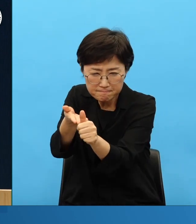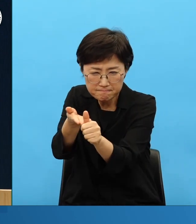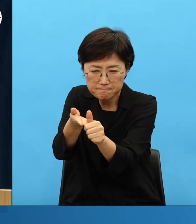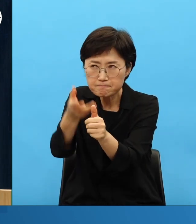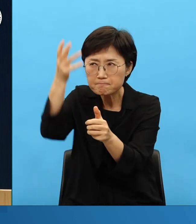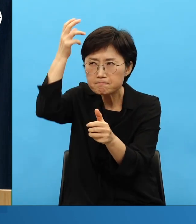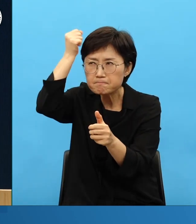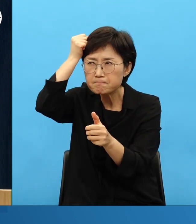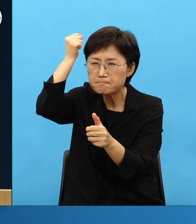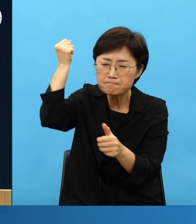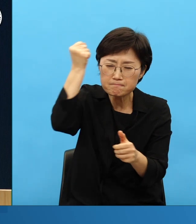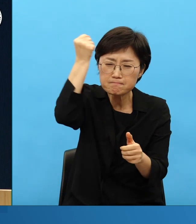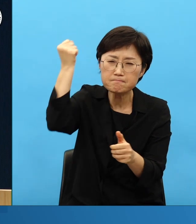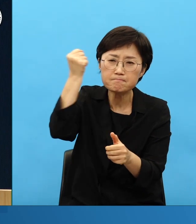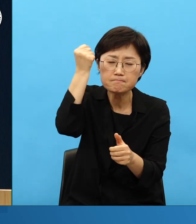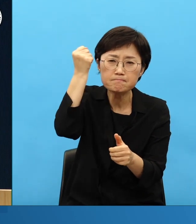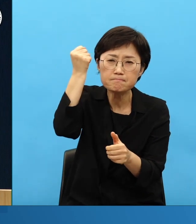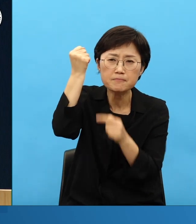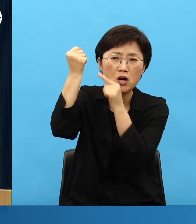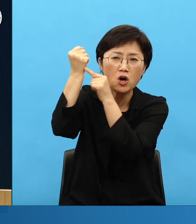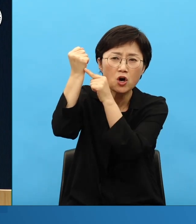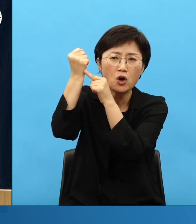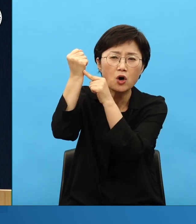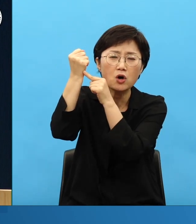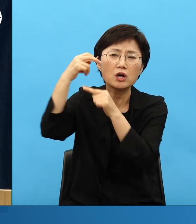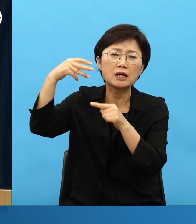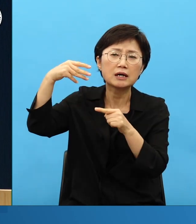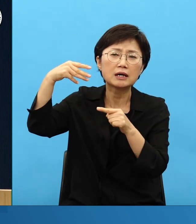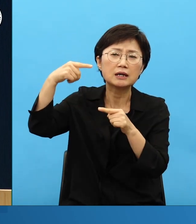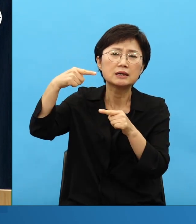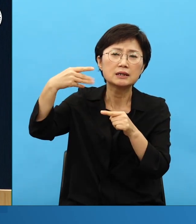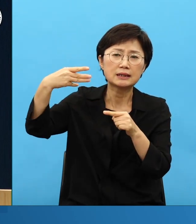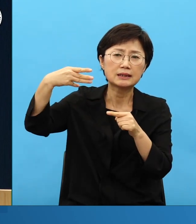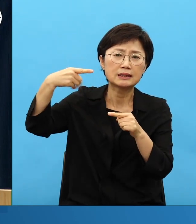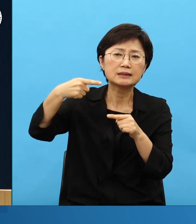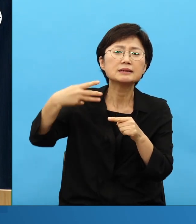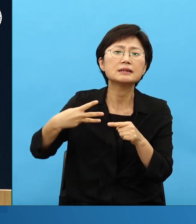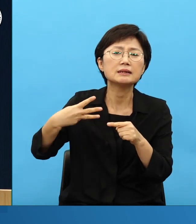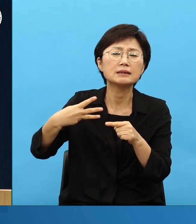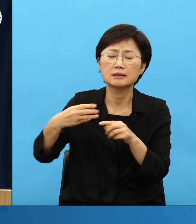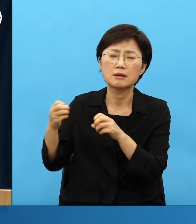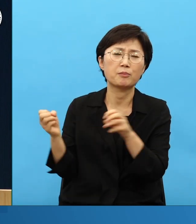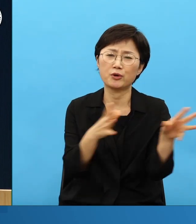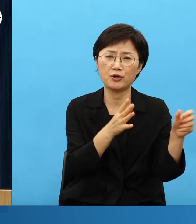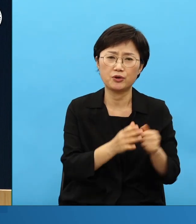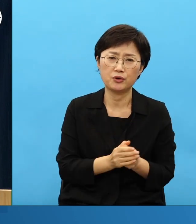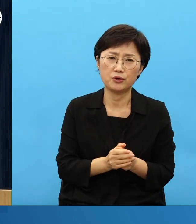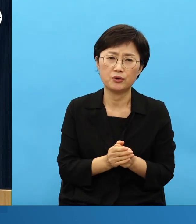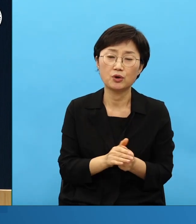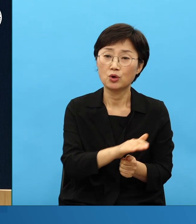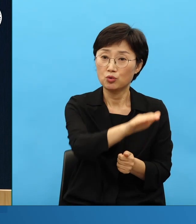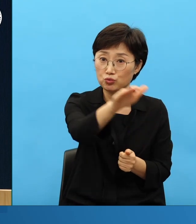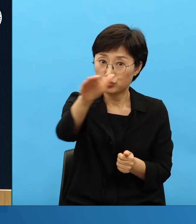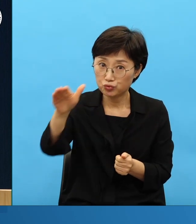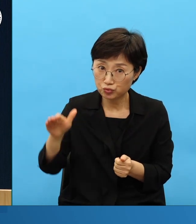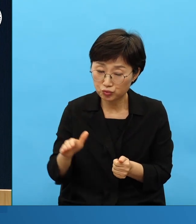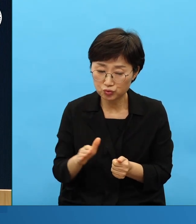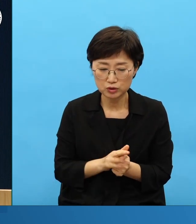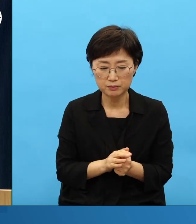그때부터 응답 오기 시작해요. And from that moment on, answers began to come. 여러분 한 번도 낙심하지